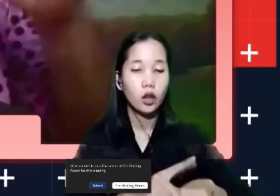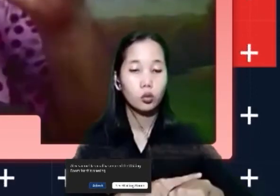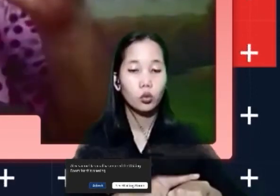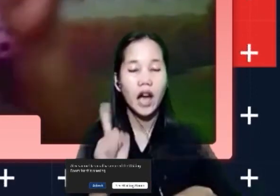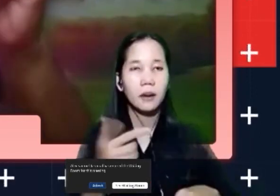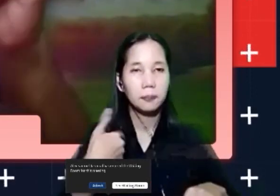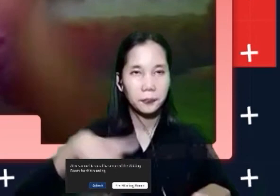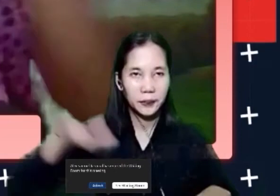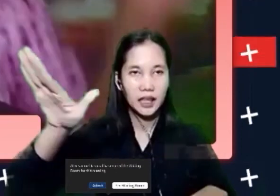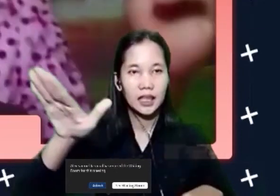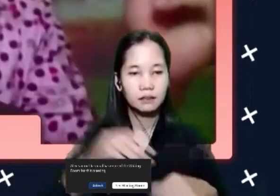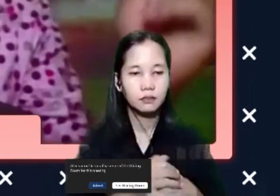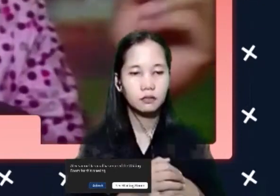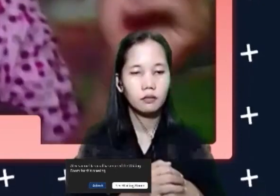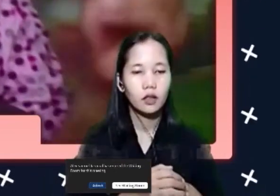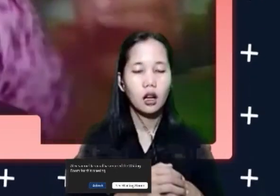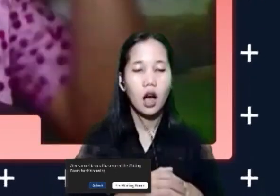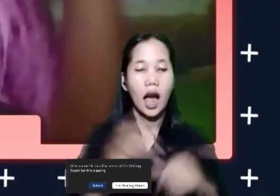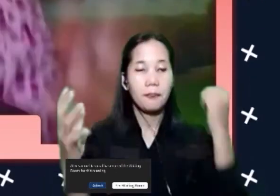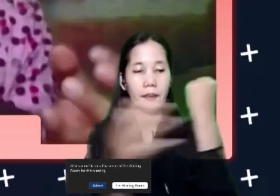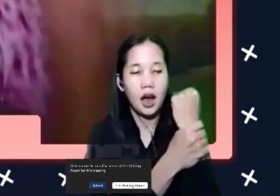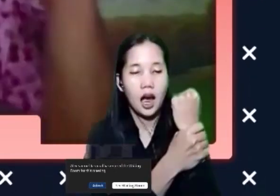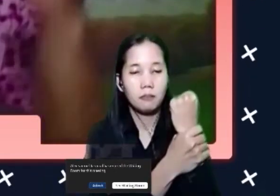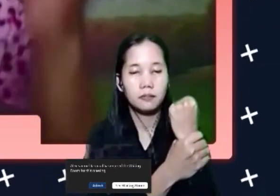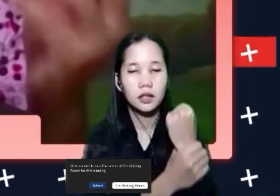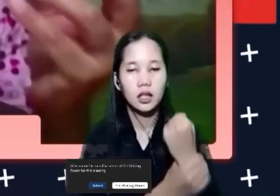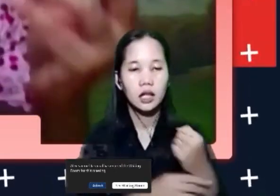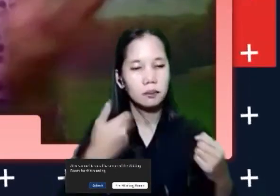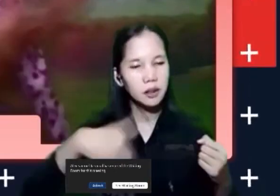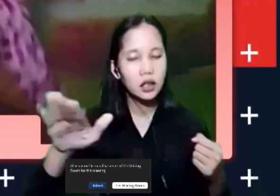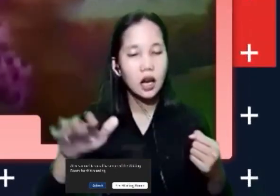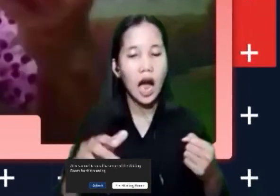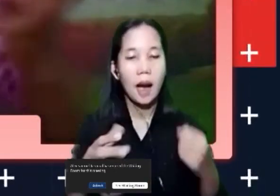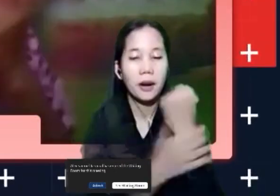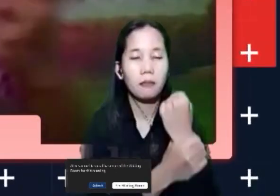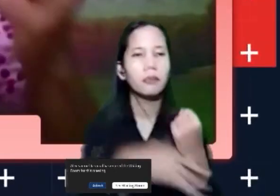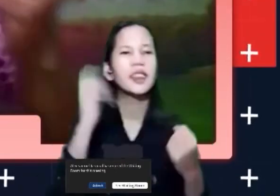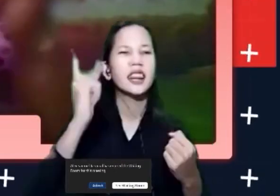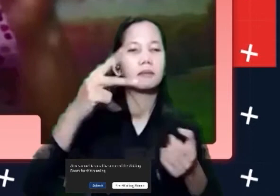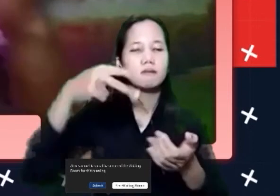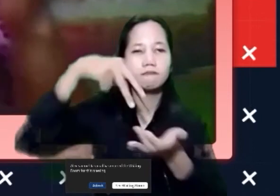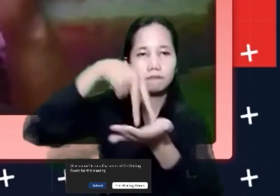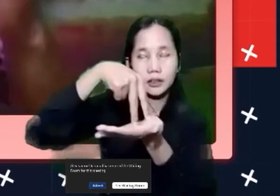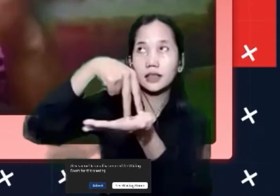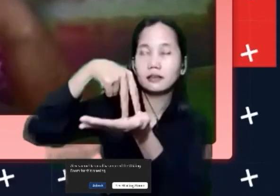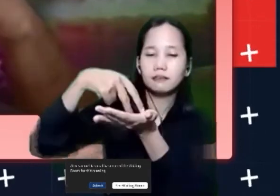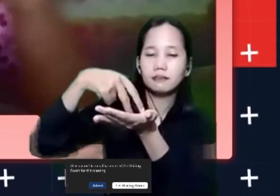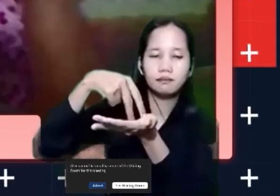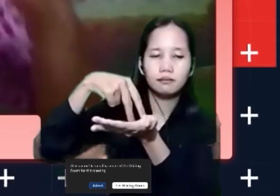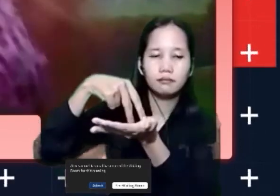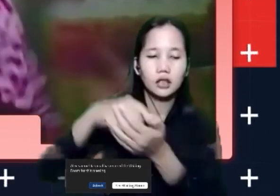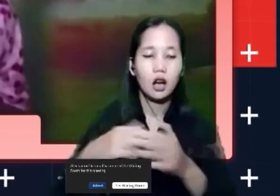Tuhan. Nampaknya dua yang pergi, satu tinggal yaitu Tuhan. Dan mulai ayat 22 sampai ayat